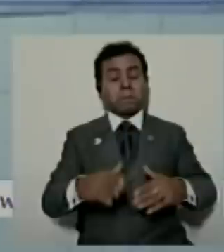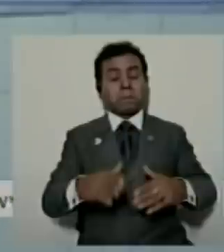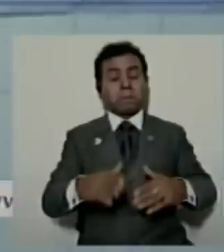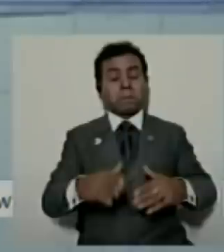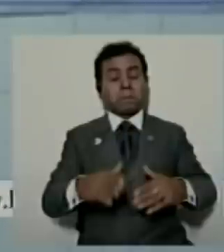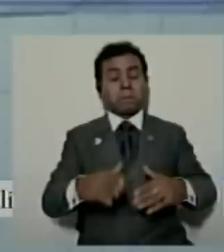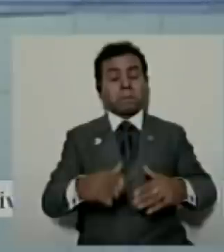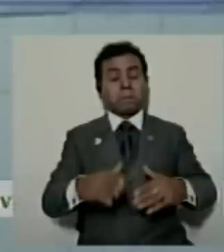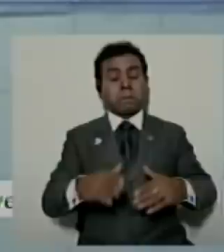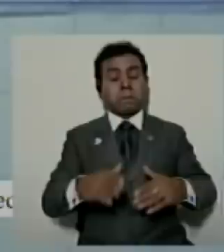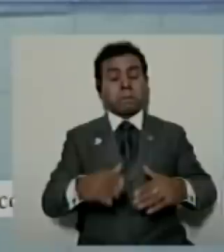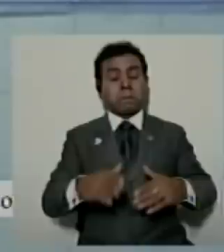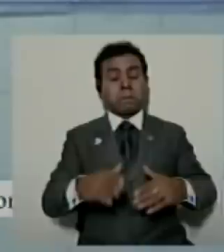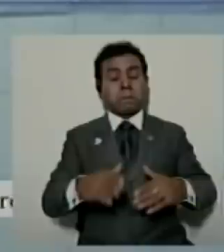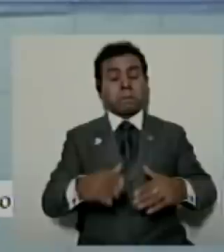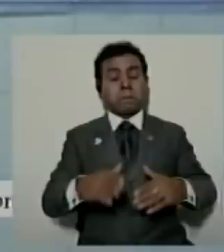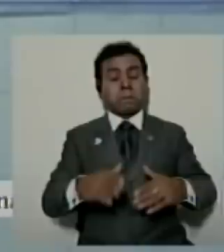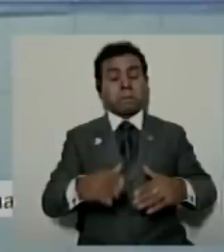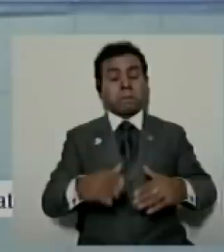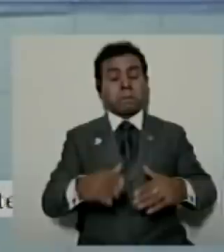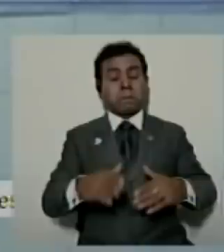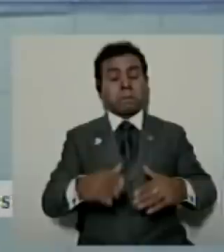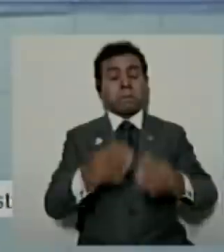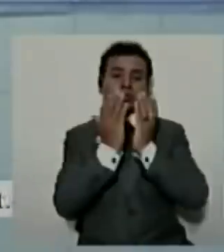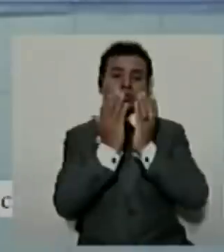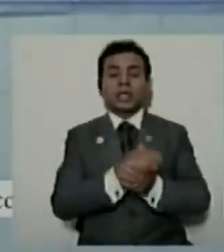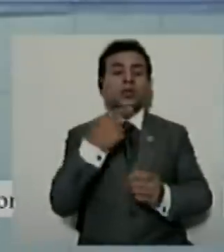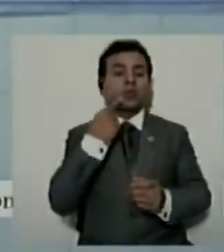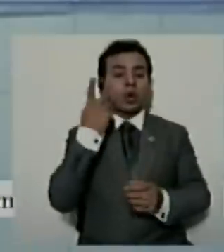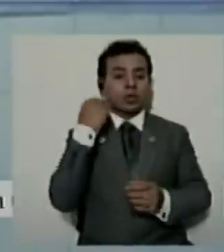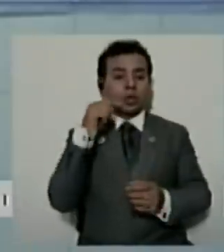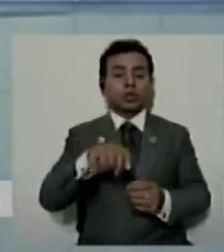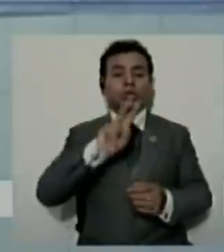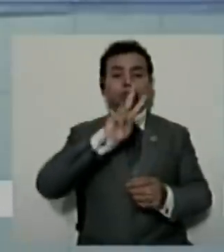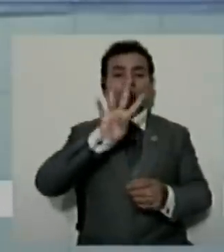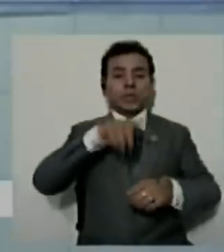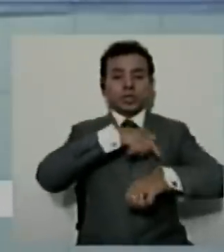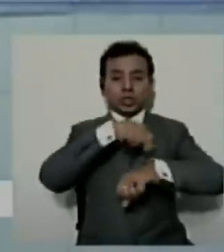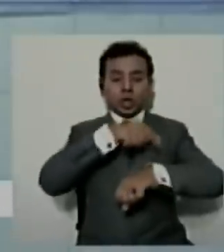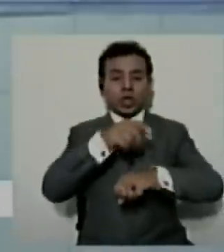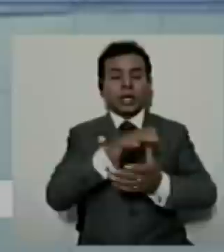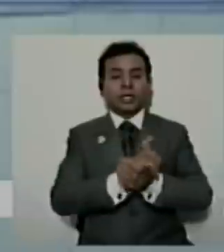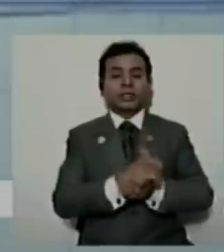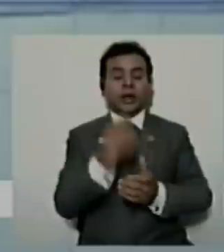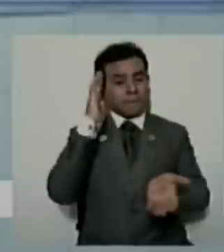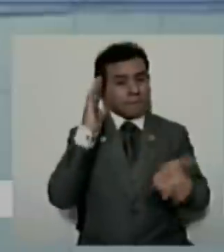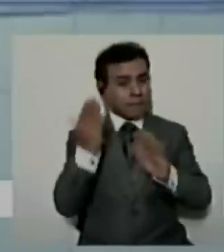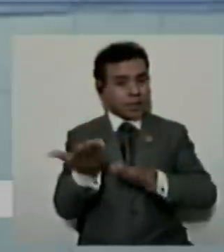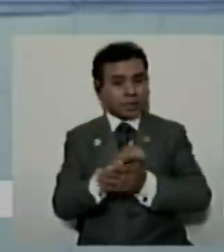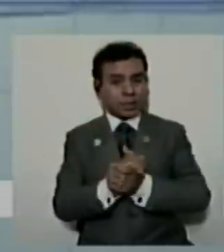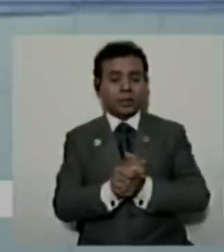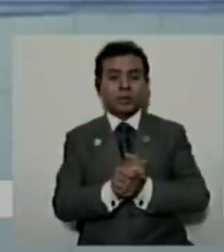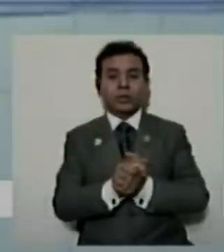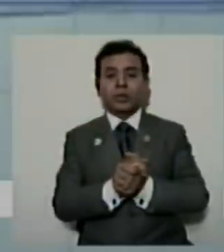ঢাকার মধ্যেই 4 জন এবং দোহারে 1 জন। এবং বয়স যদি বিশ্লেষণ করি বয়সে হলো এখানে আমরা খুবই দুঃখের